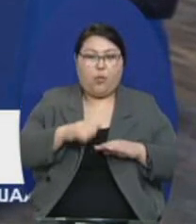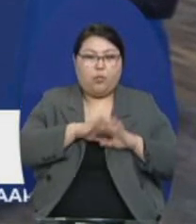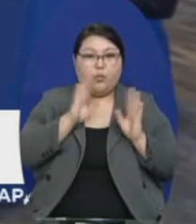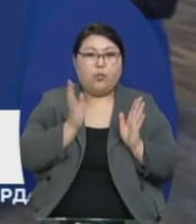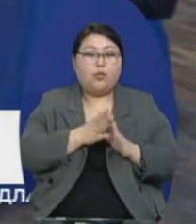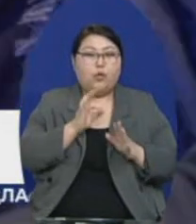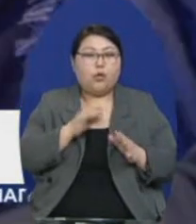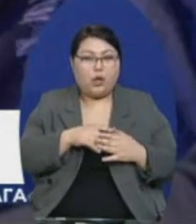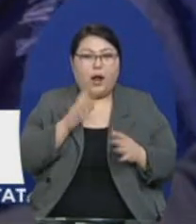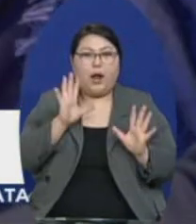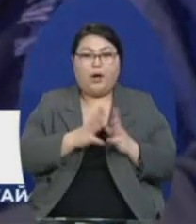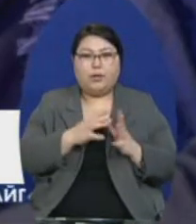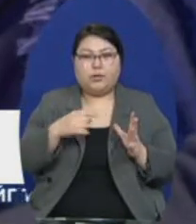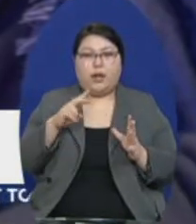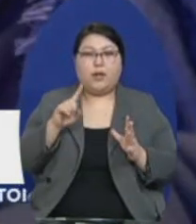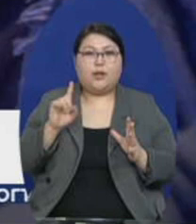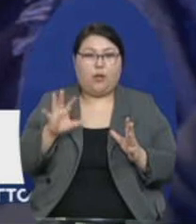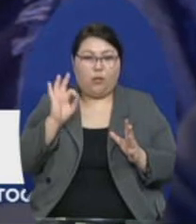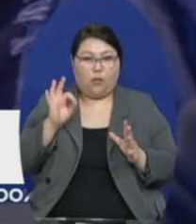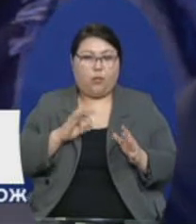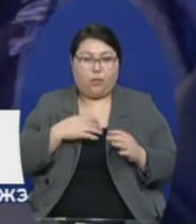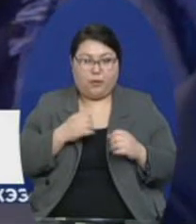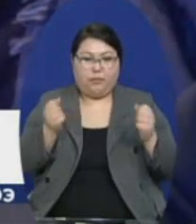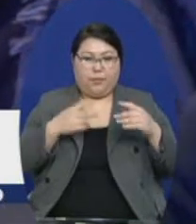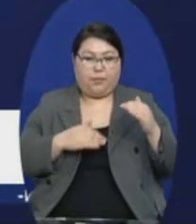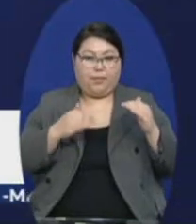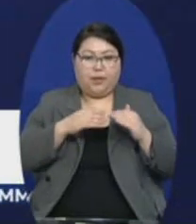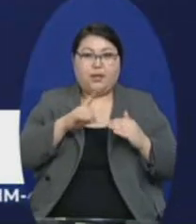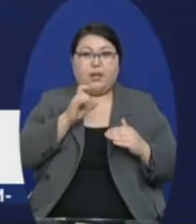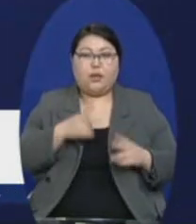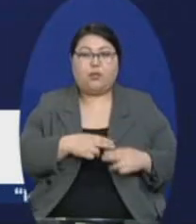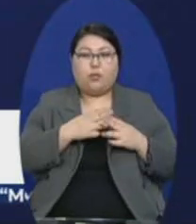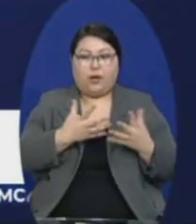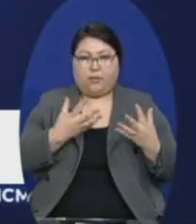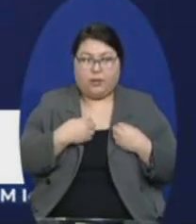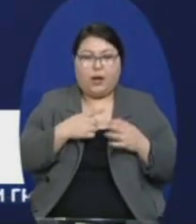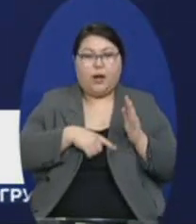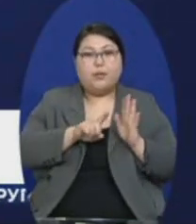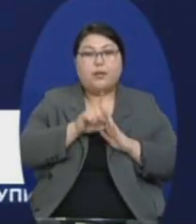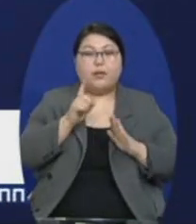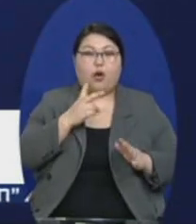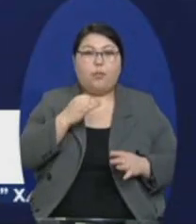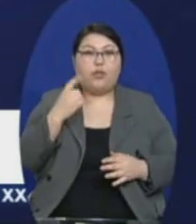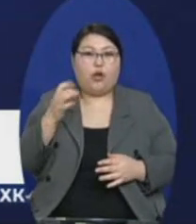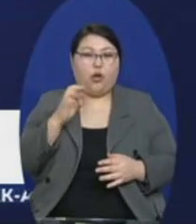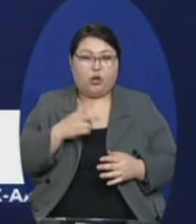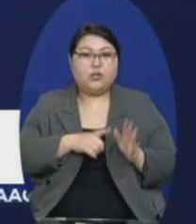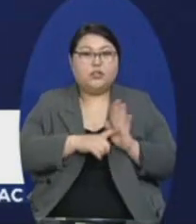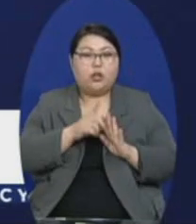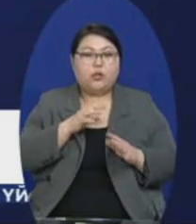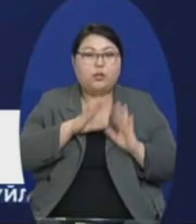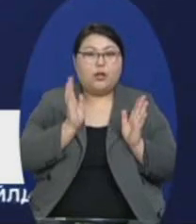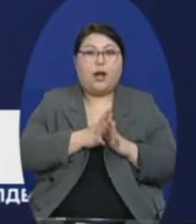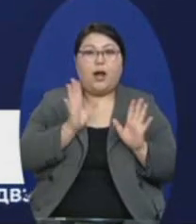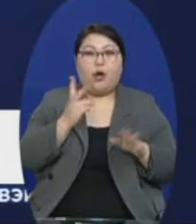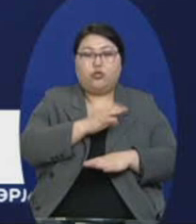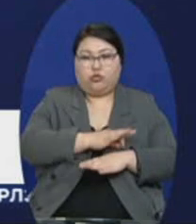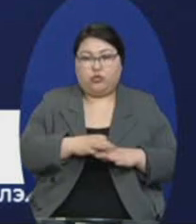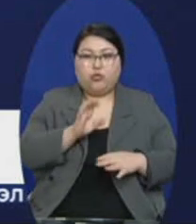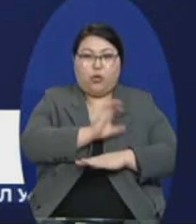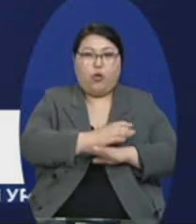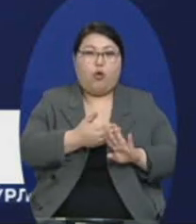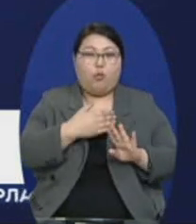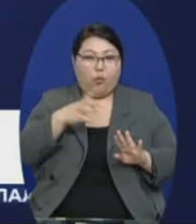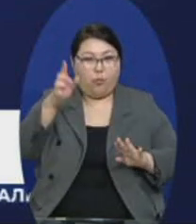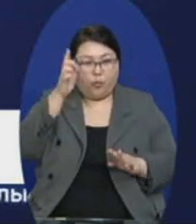төрийн 10-15% тэнцэх зээл тусламжийг авсан. Хамгийн эхнийх нь 2001 онд эхэлсэн нийт 12 төсөлд сургуулийн өмнөх боловсролоос